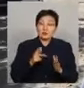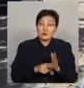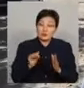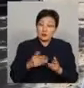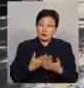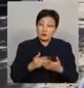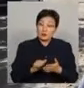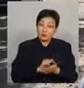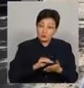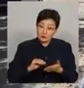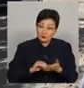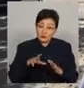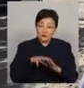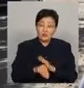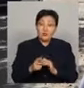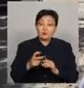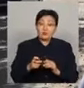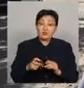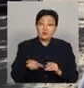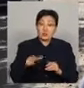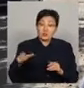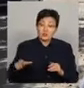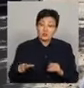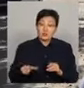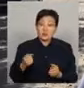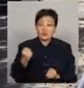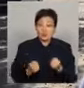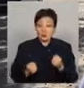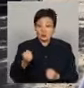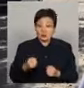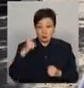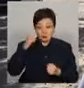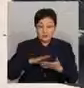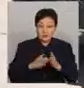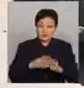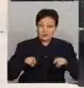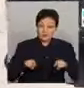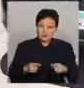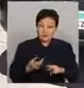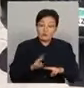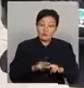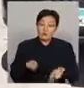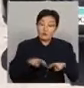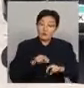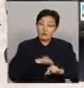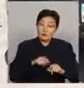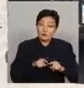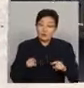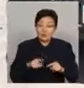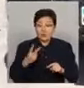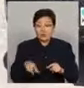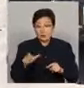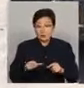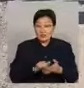әкімшілік хаттама толтырылды. Оның ішінде 200 адам жүргізуші мас күйінде ұсталды. Аталған рейд жұмыстары барысында 20